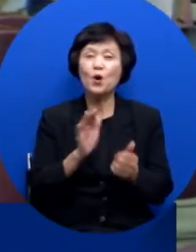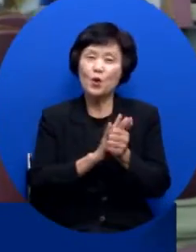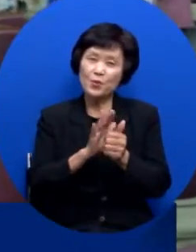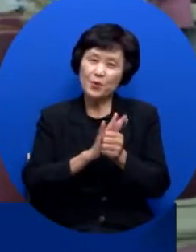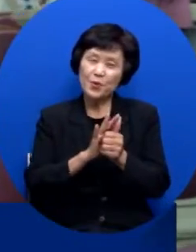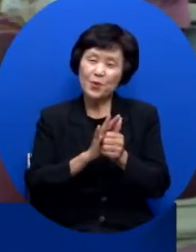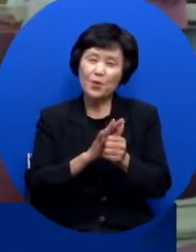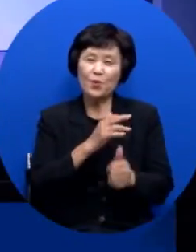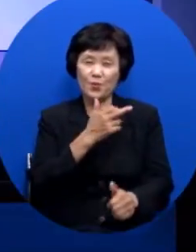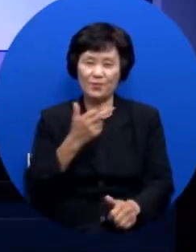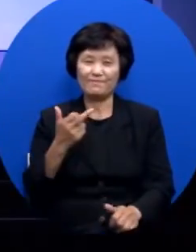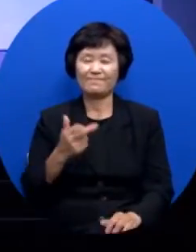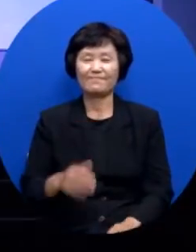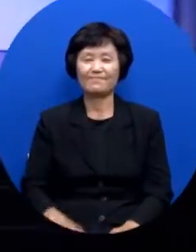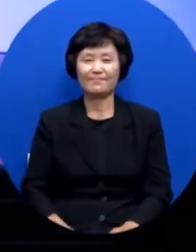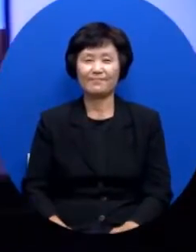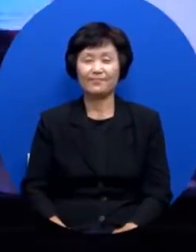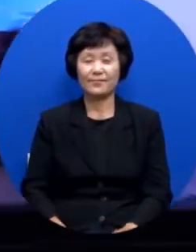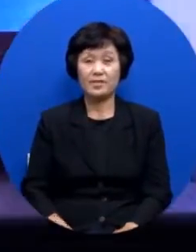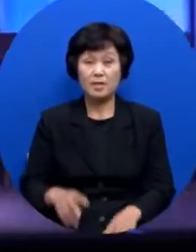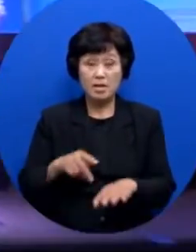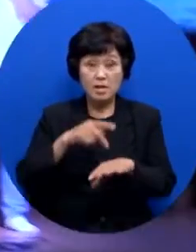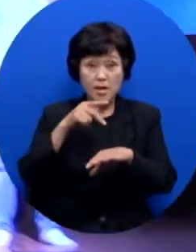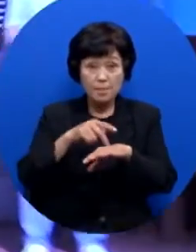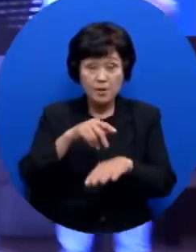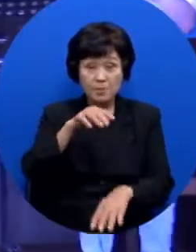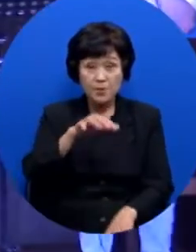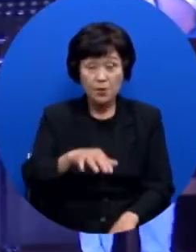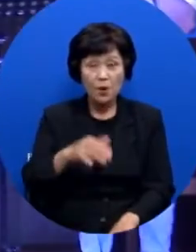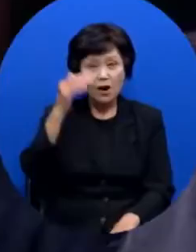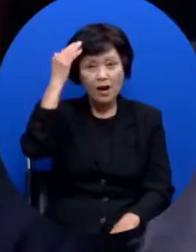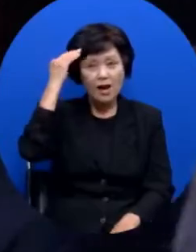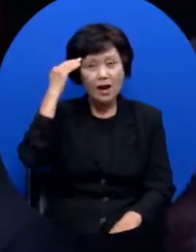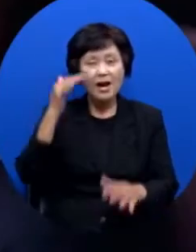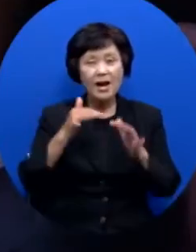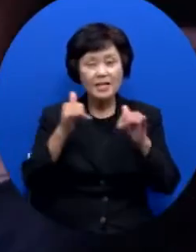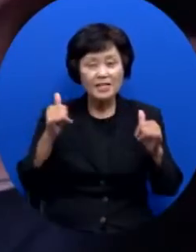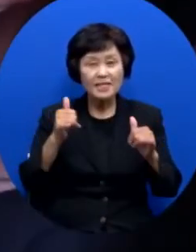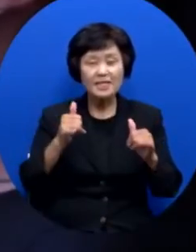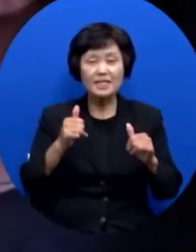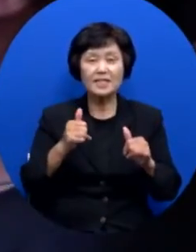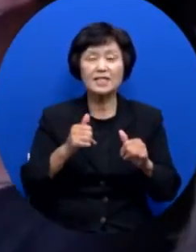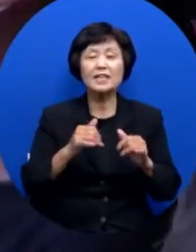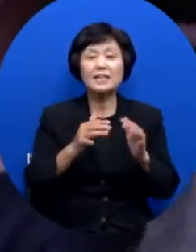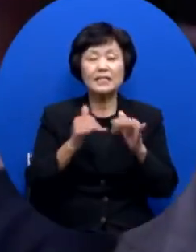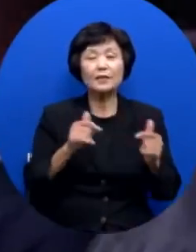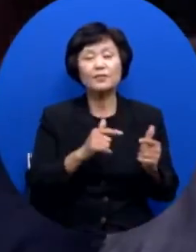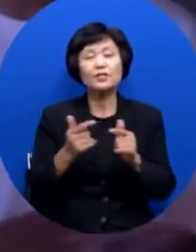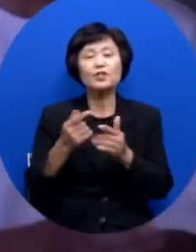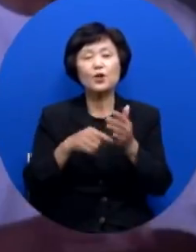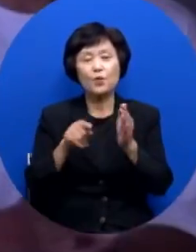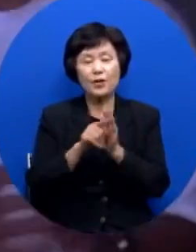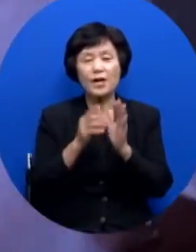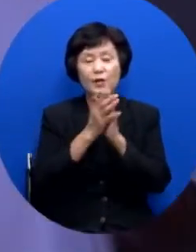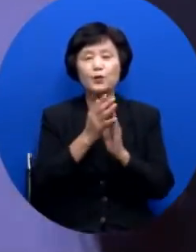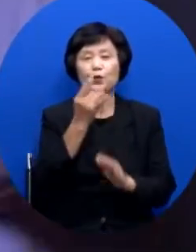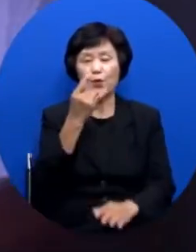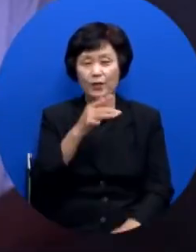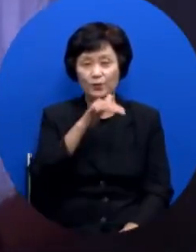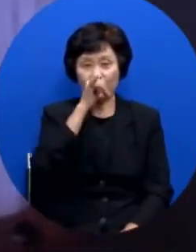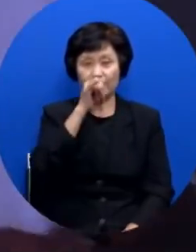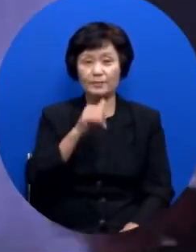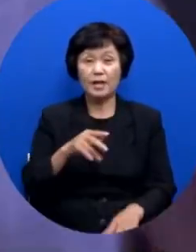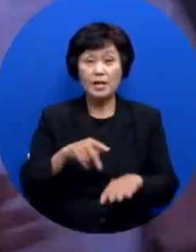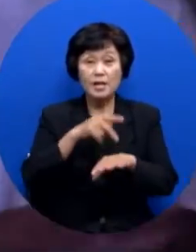많이 됐어요. 필리핀 전체 한인 유학생들을 위한 기도회도 진행 중입니다. 필리핀 코스타는 올해